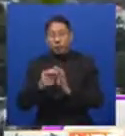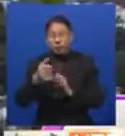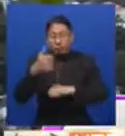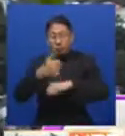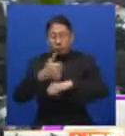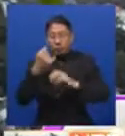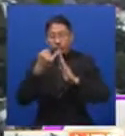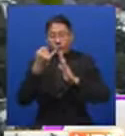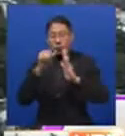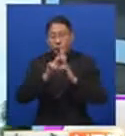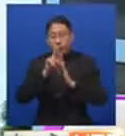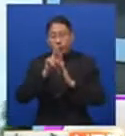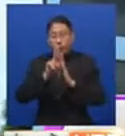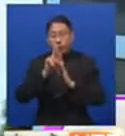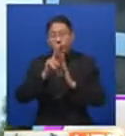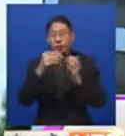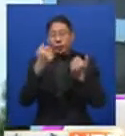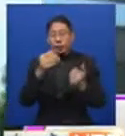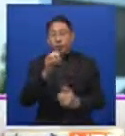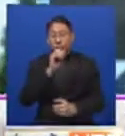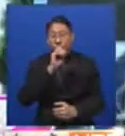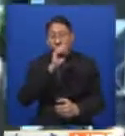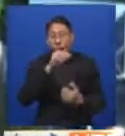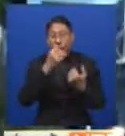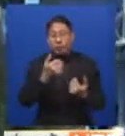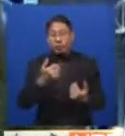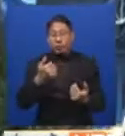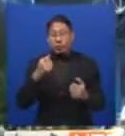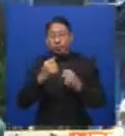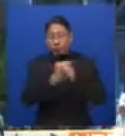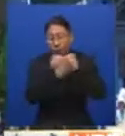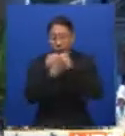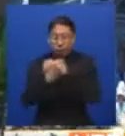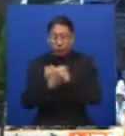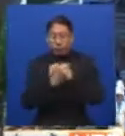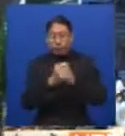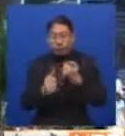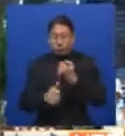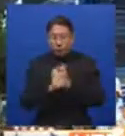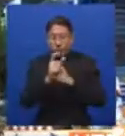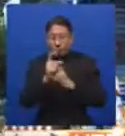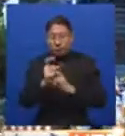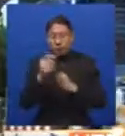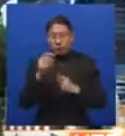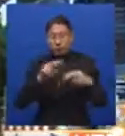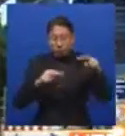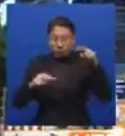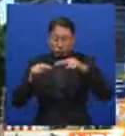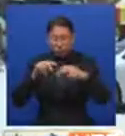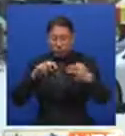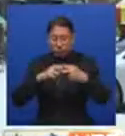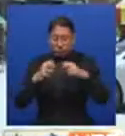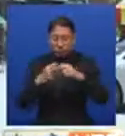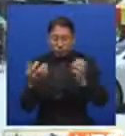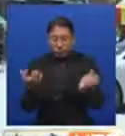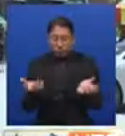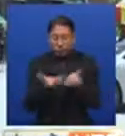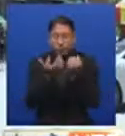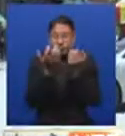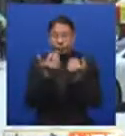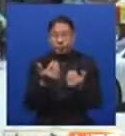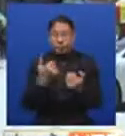จังหวัดเชียงรายนายพงษ์ศักดิ์วังเสมอสั่งการให้สำนักงานป้องกันและบรรเทาสาธารณภัยสำรวจผลกระทบที่เกิดขึ้น